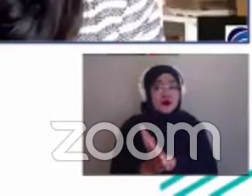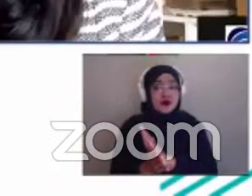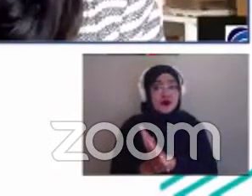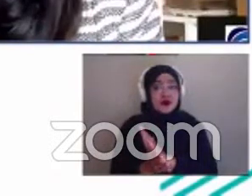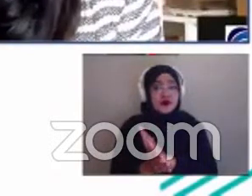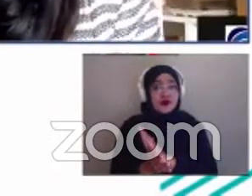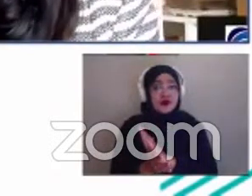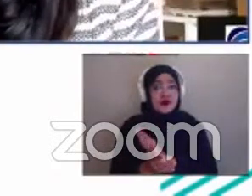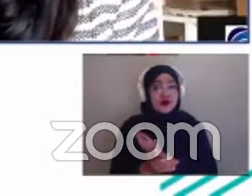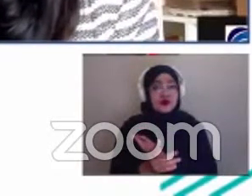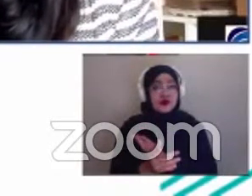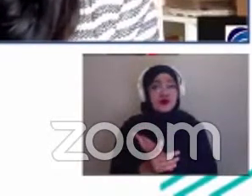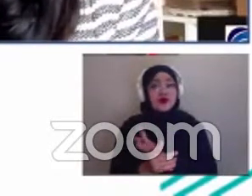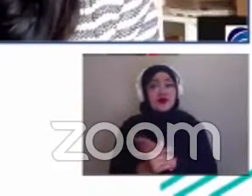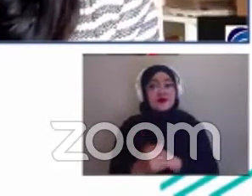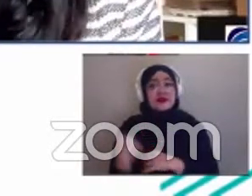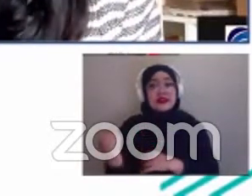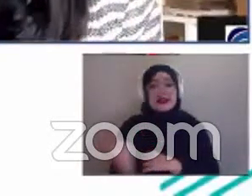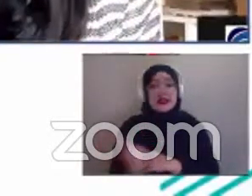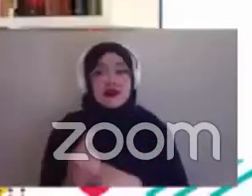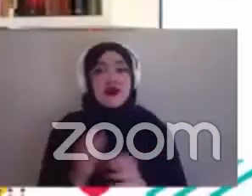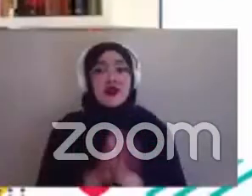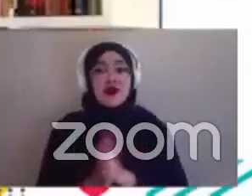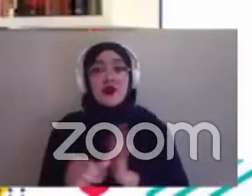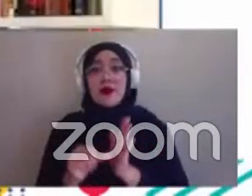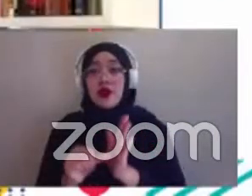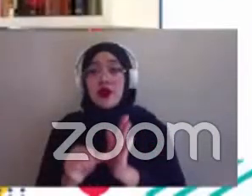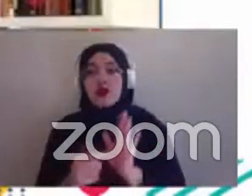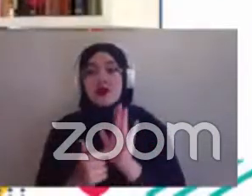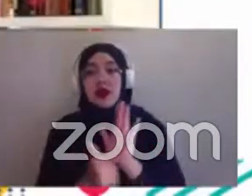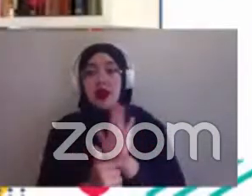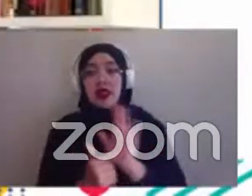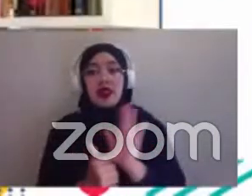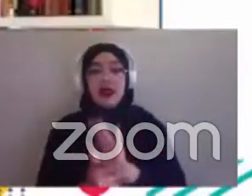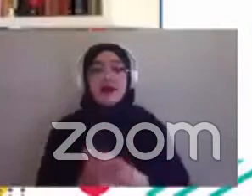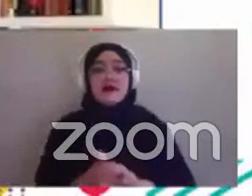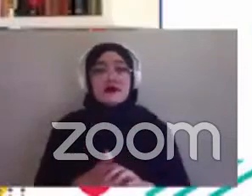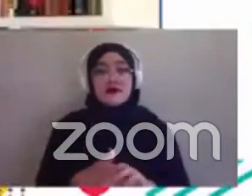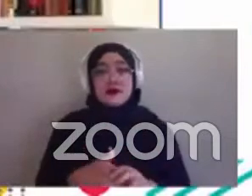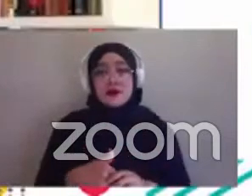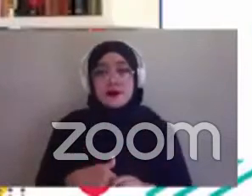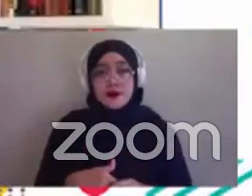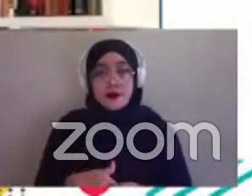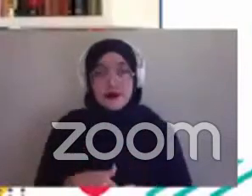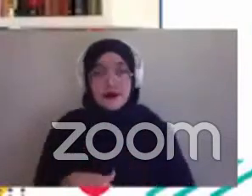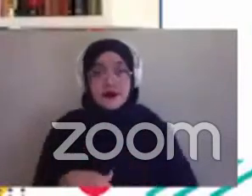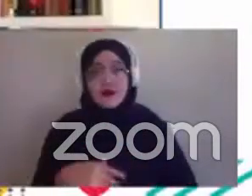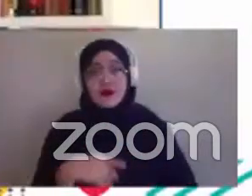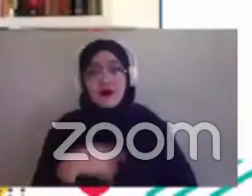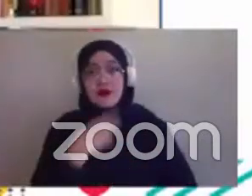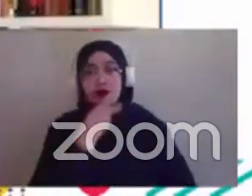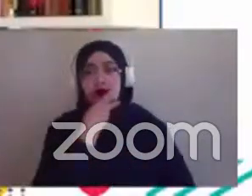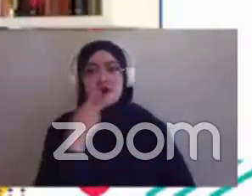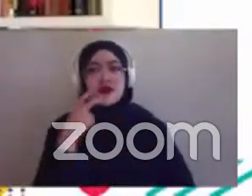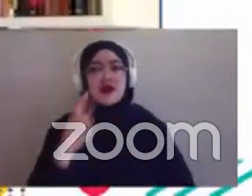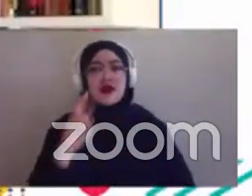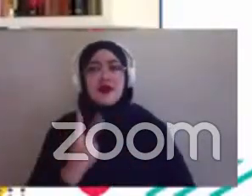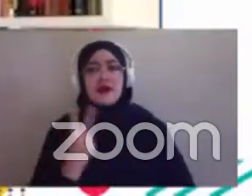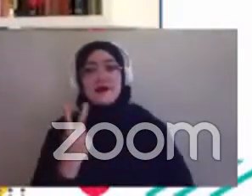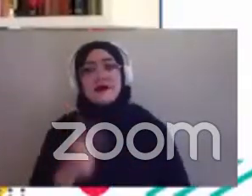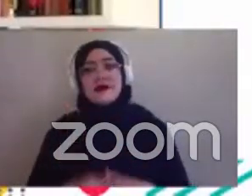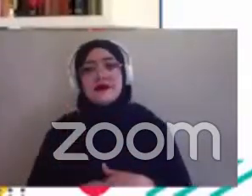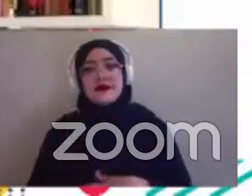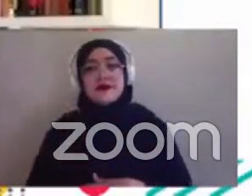paparan kami, mungkin dibantu slide-nya. Kita tadi berbicara mengenai pentingnya perlindungan data pribadi tadi